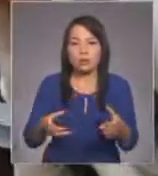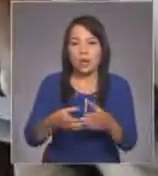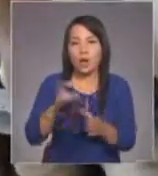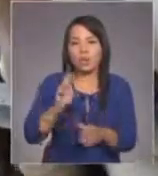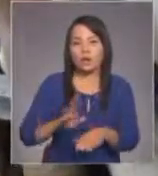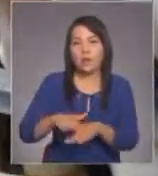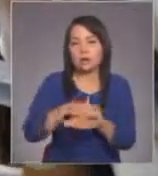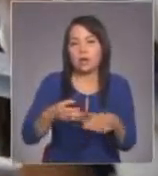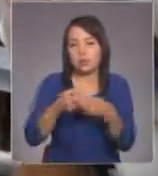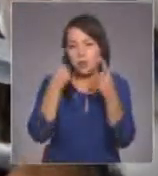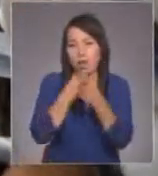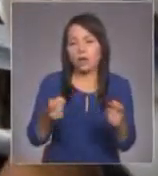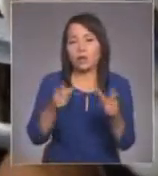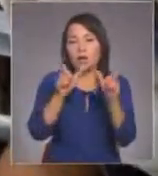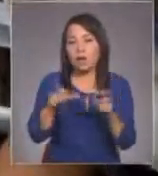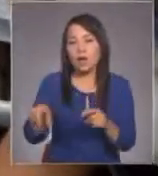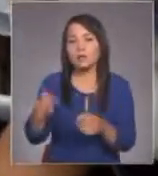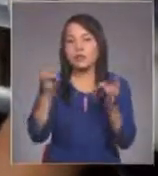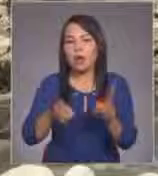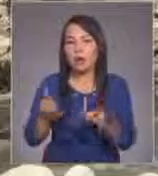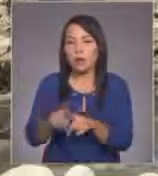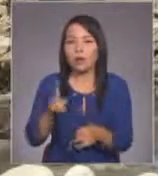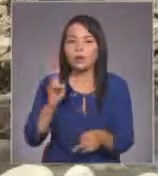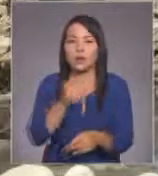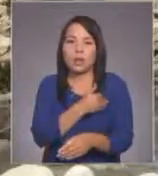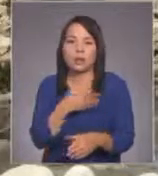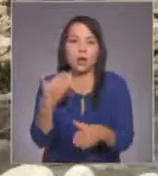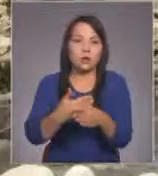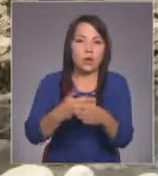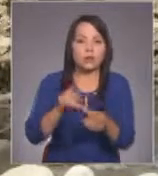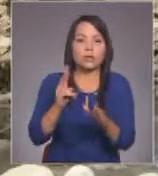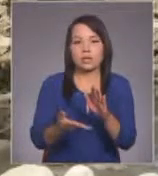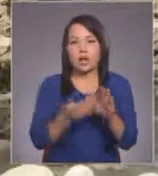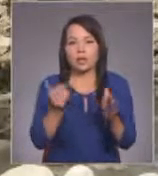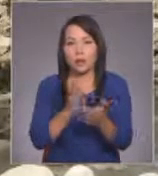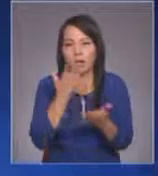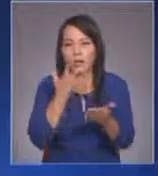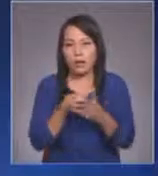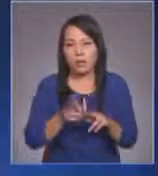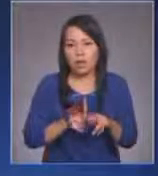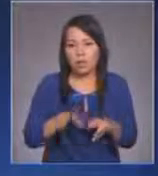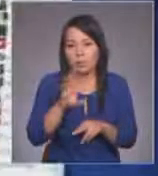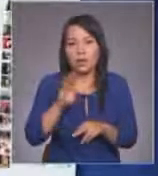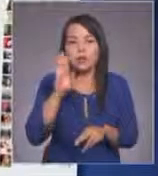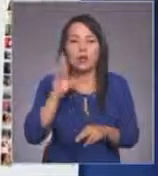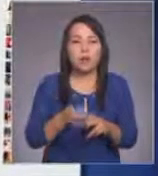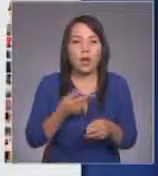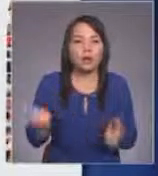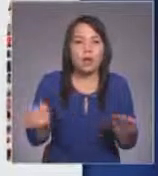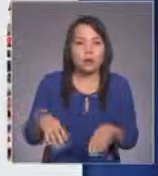әлеуметтік желілерде зардап шеккендерге өз еркімен көмектесуге шақырып жатыр. Сондай-ақ олар сусыз,